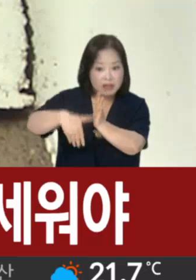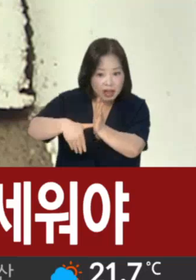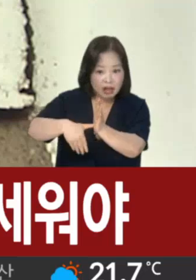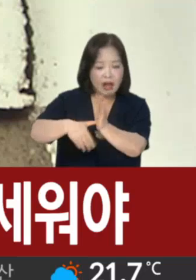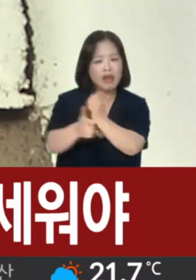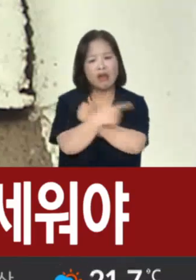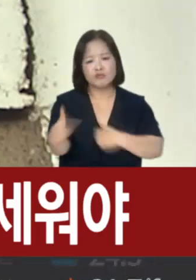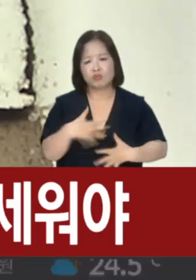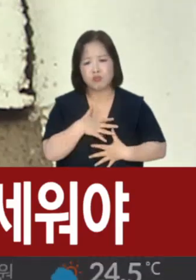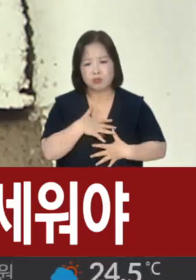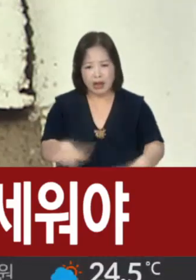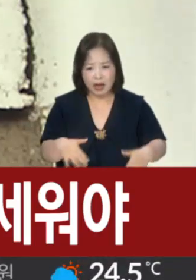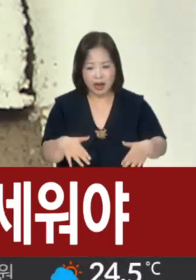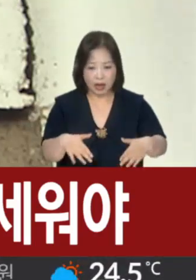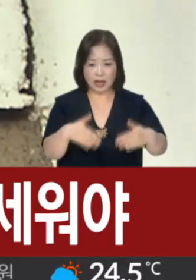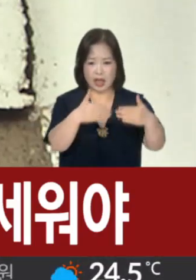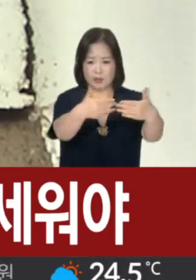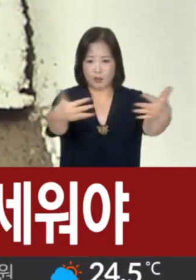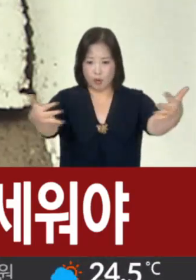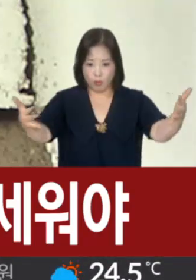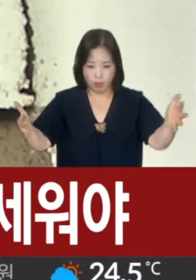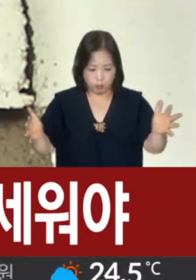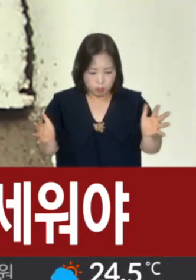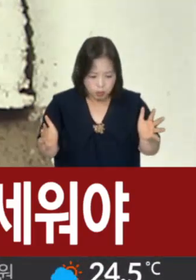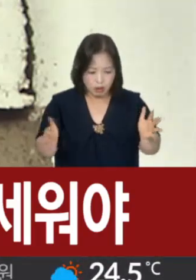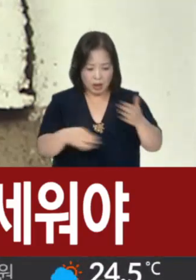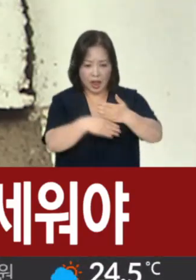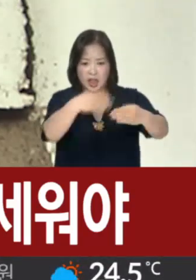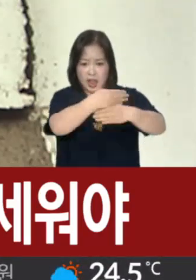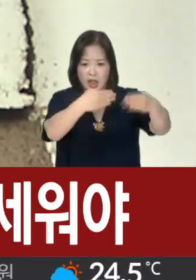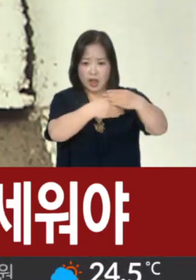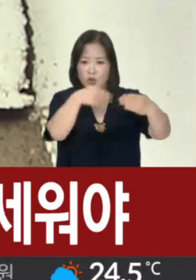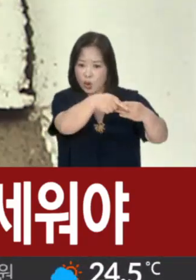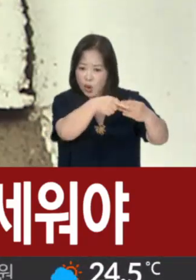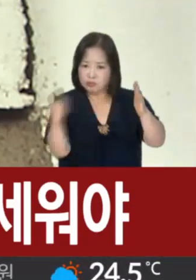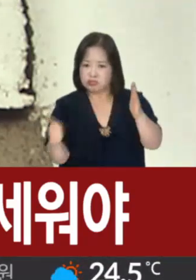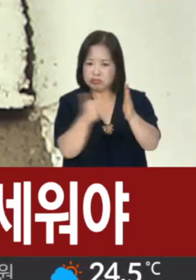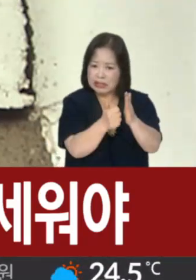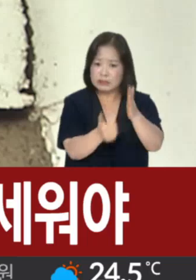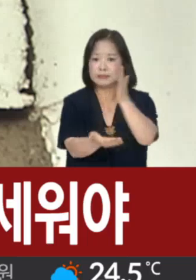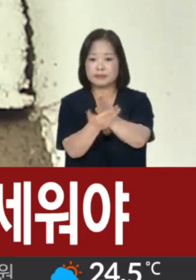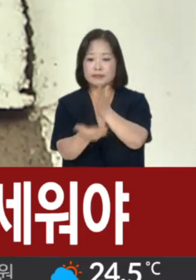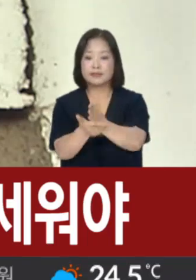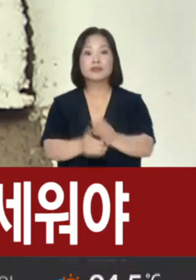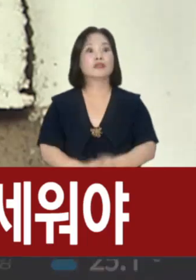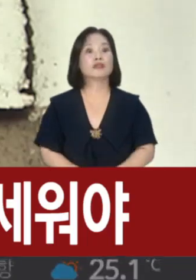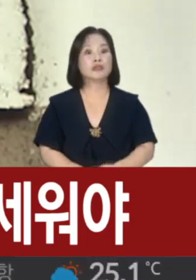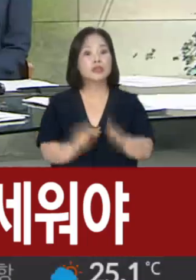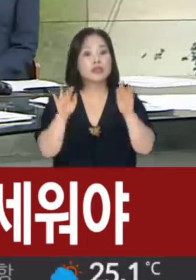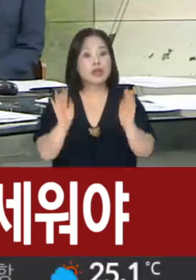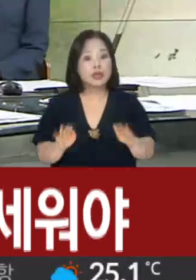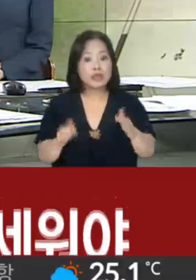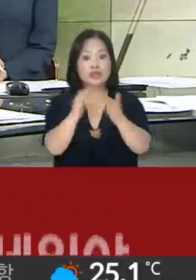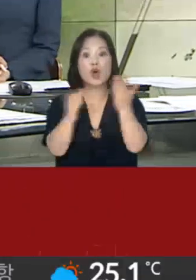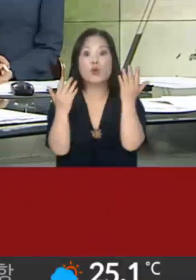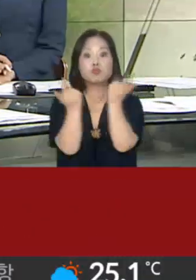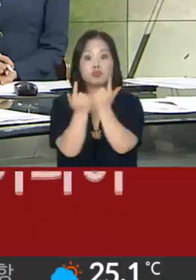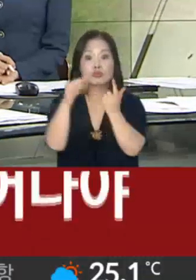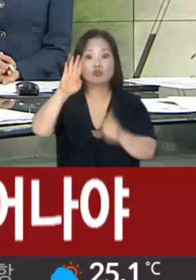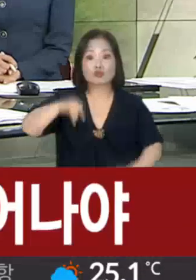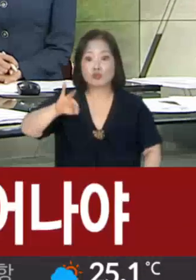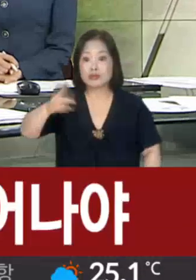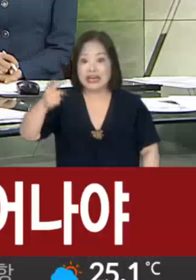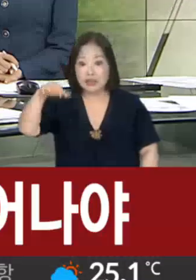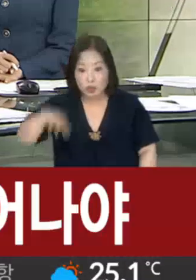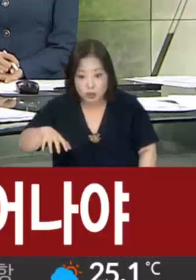굉장히 취약한 거동을 예. 보이거든요. 그래서 예. 그런 부분을 좀 참고해 주실 필요가 있겠습니다. 여진이 지금까지 보니까 8시